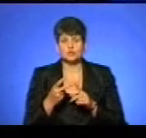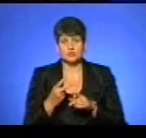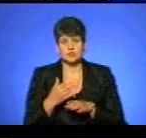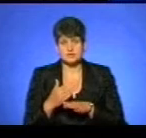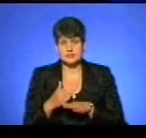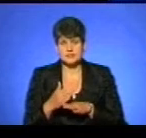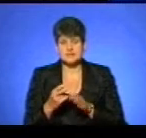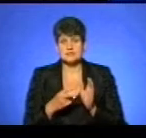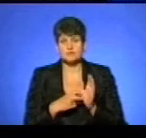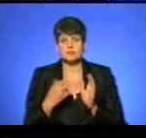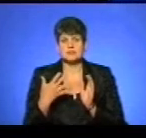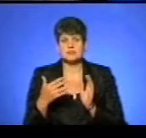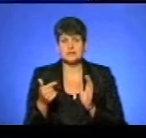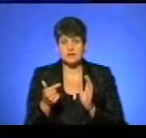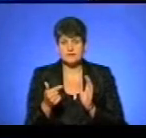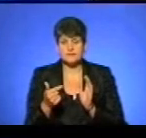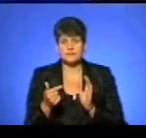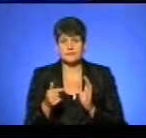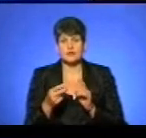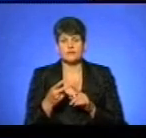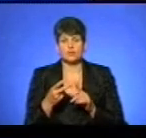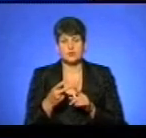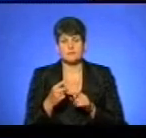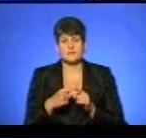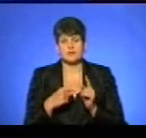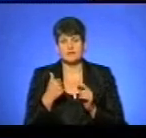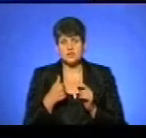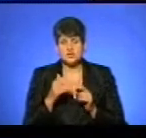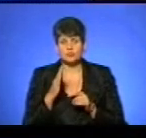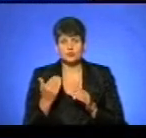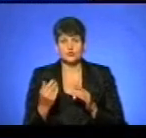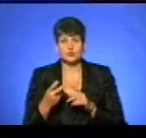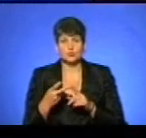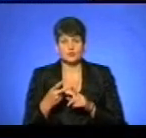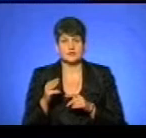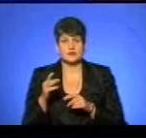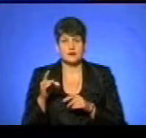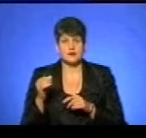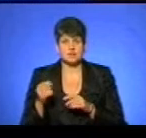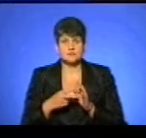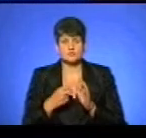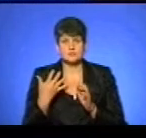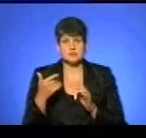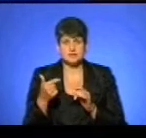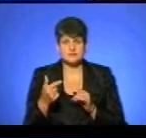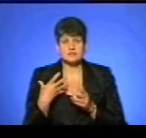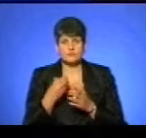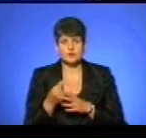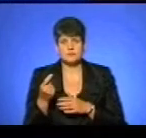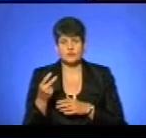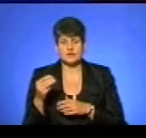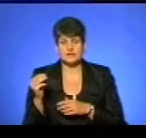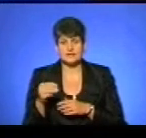Це вони по 750 гривень отримали. І в другому півріччі буде другий транш 750 гривень. І вони свої 1500